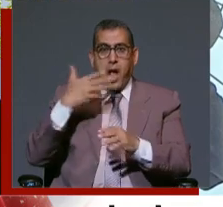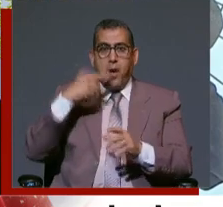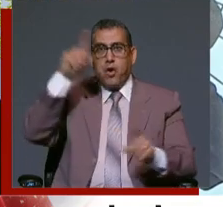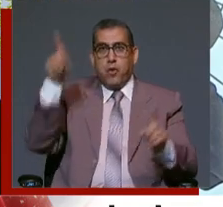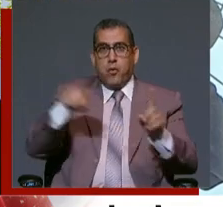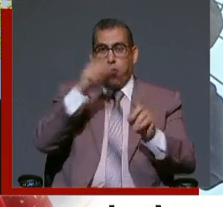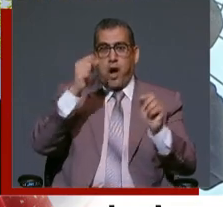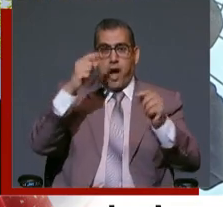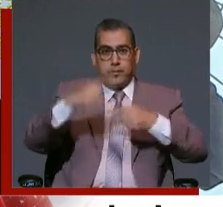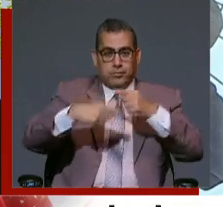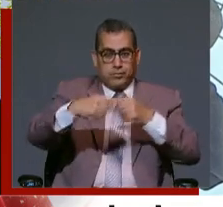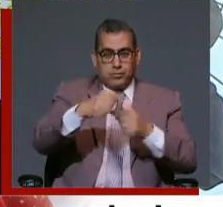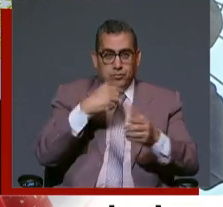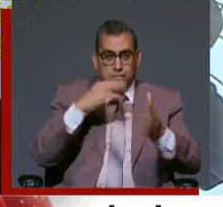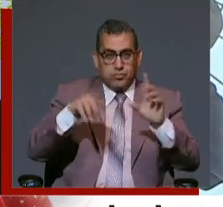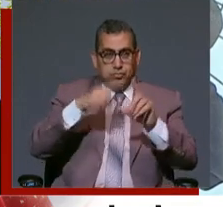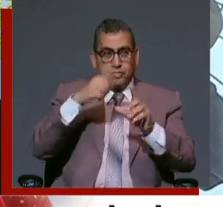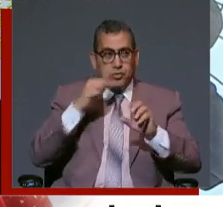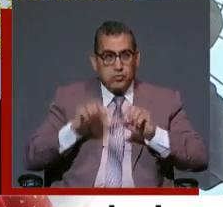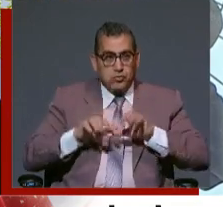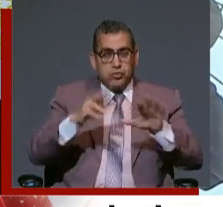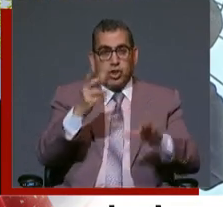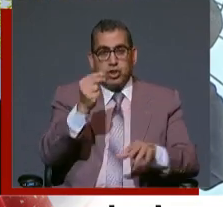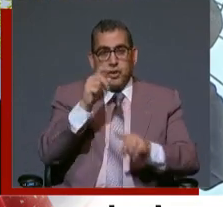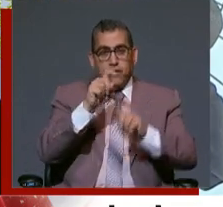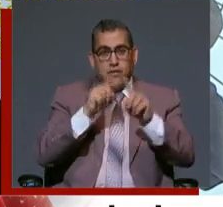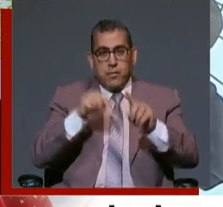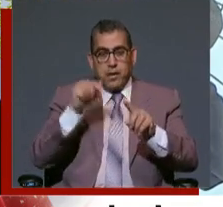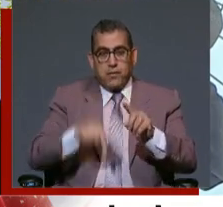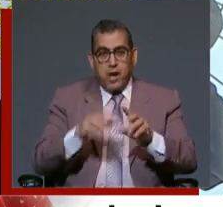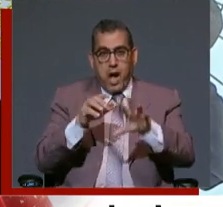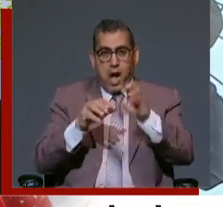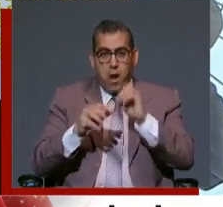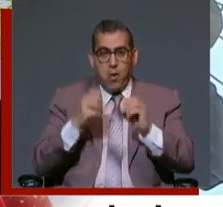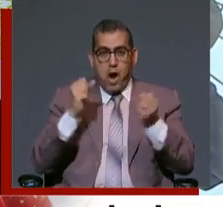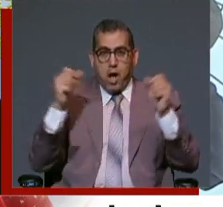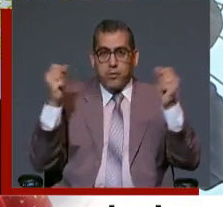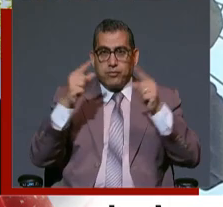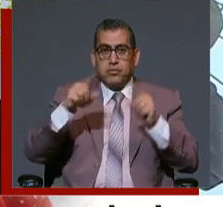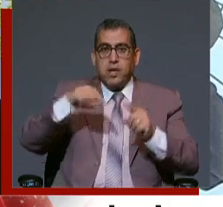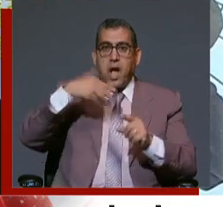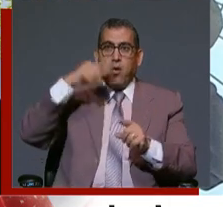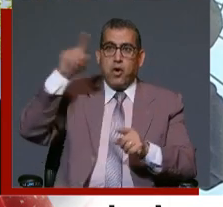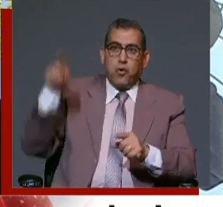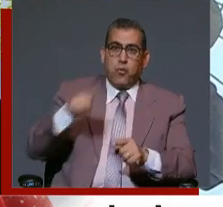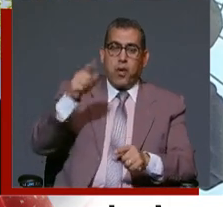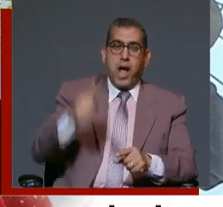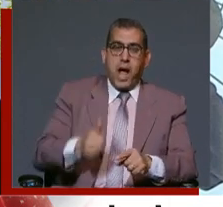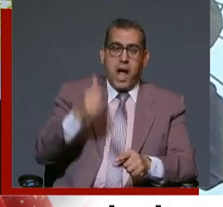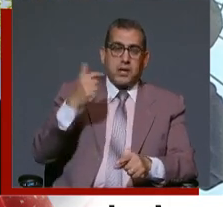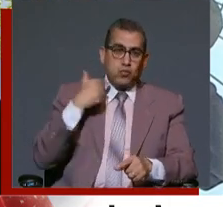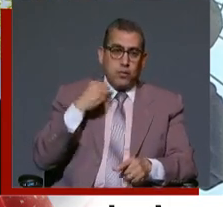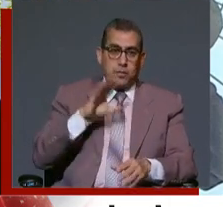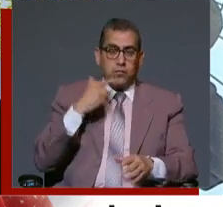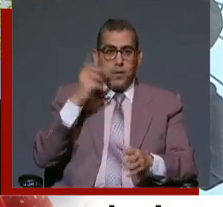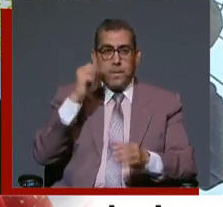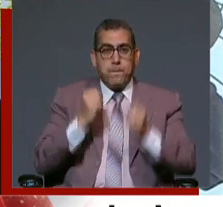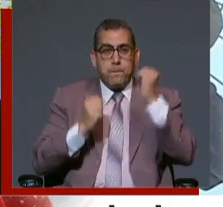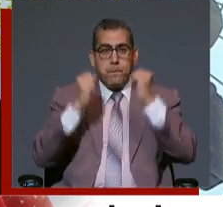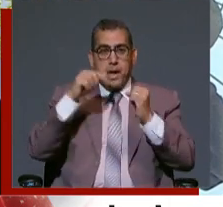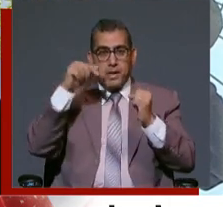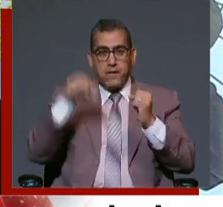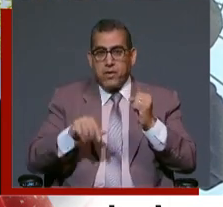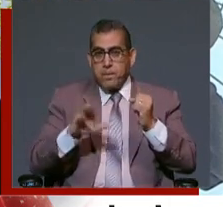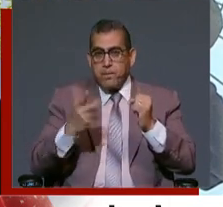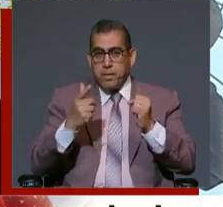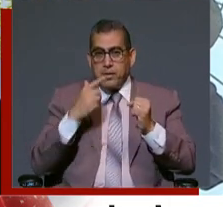تزود البلاد ب 20% من احتياجاتها من الكهرباء، وكذلك محطات